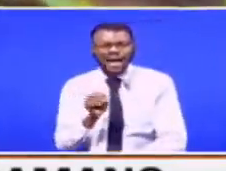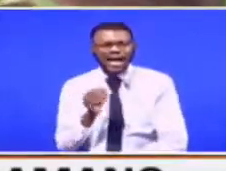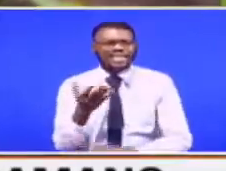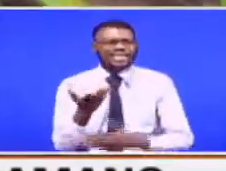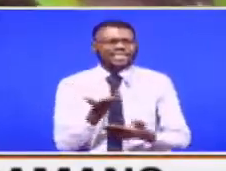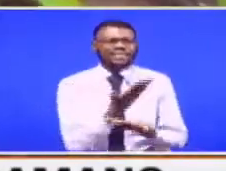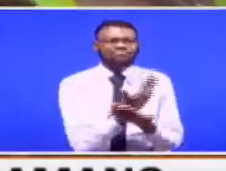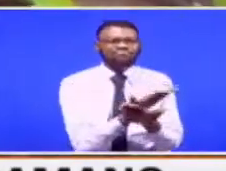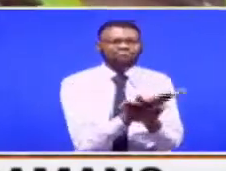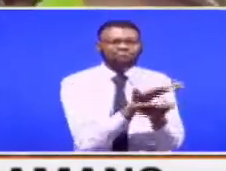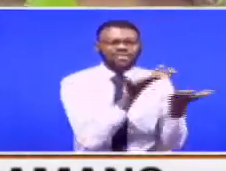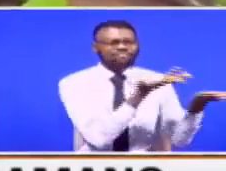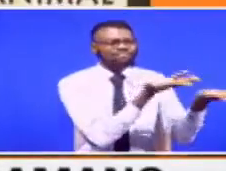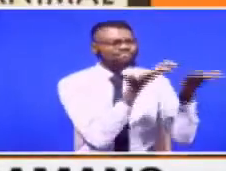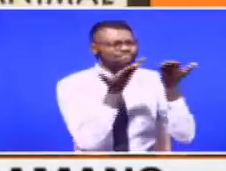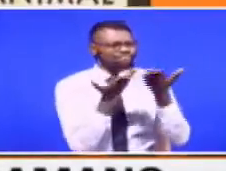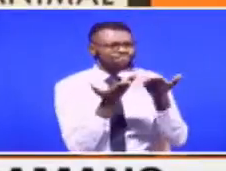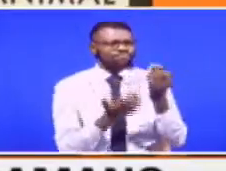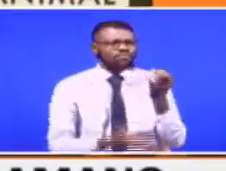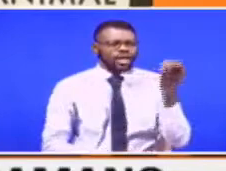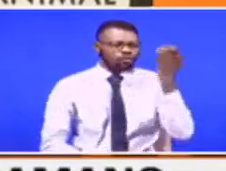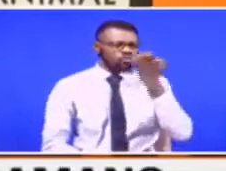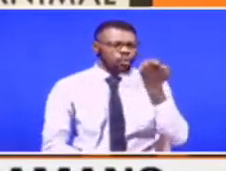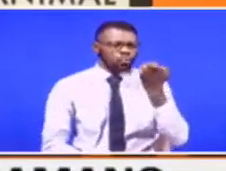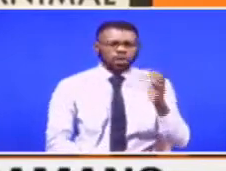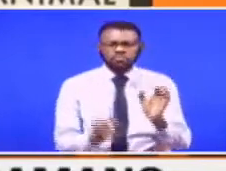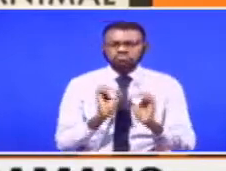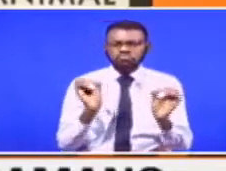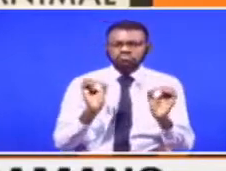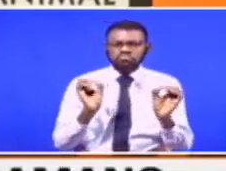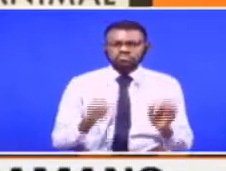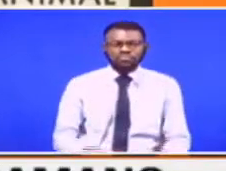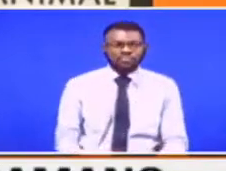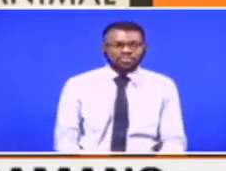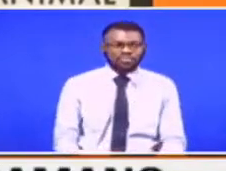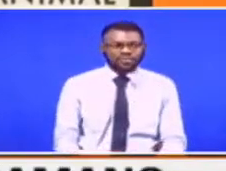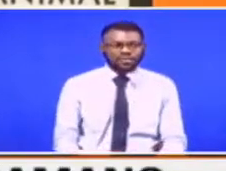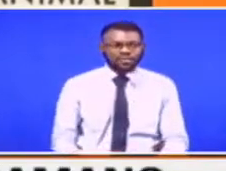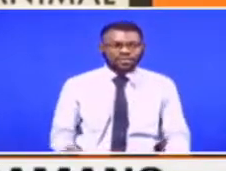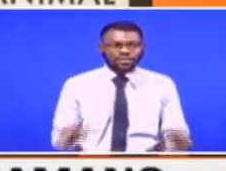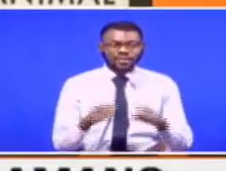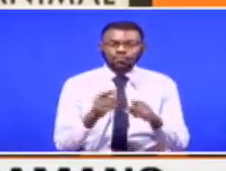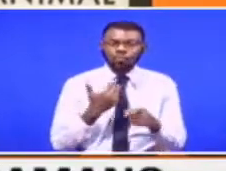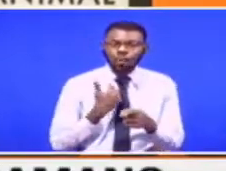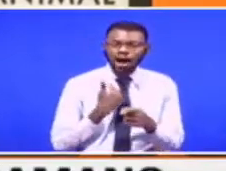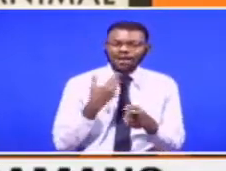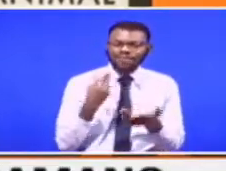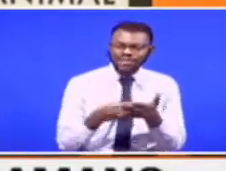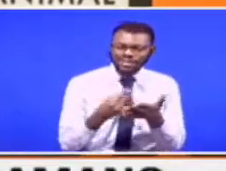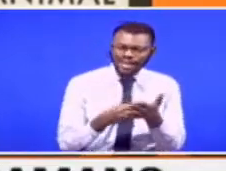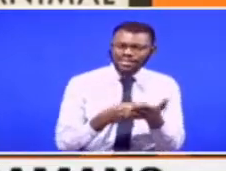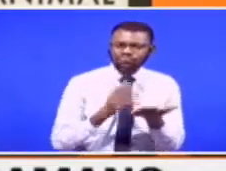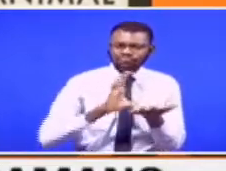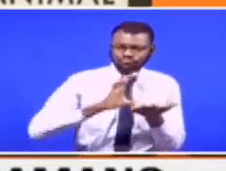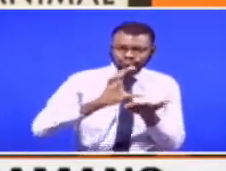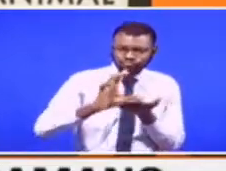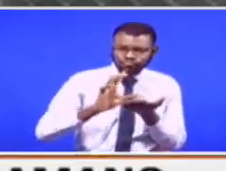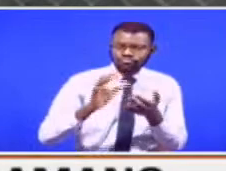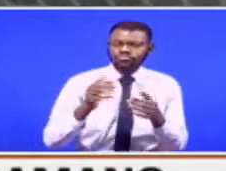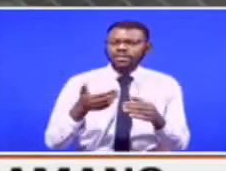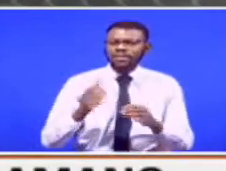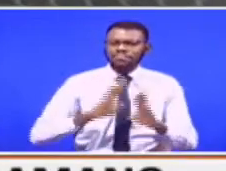vyakula kutoka mataifa ya magharibi. The smallholder systems be supported financially, morally, politically,